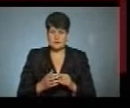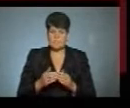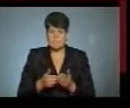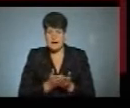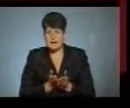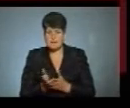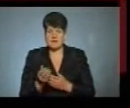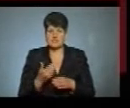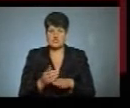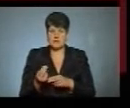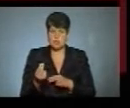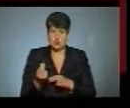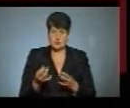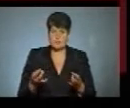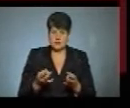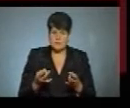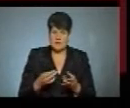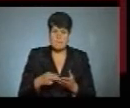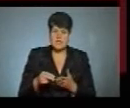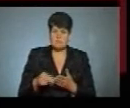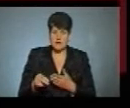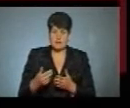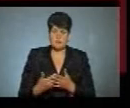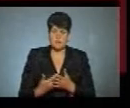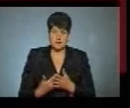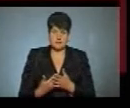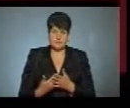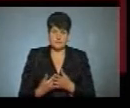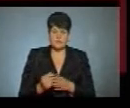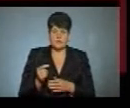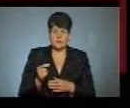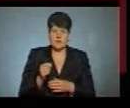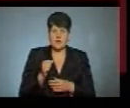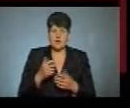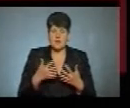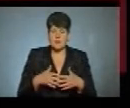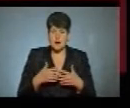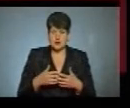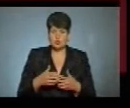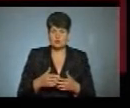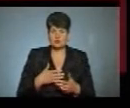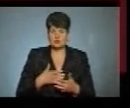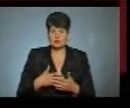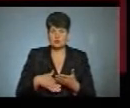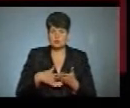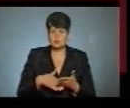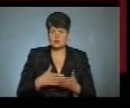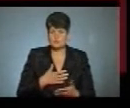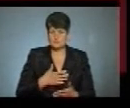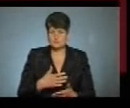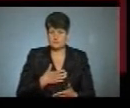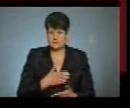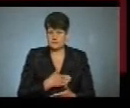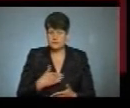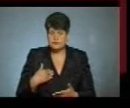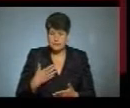перенаправити частину коштів при потребі для придбання, там, наприклад, того ж самого апарату штучної вентиляції легень високого класу.